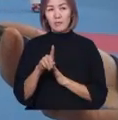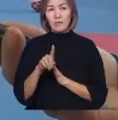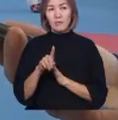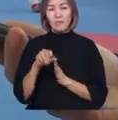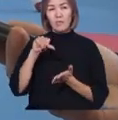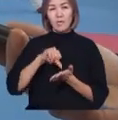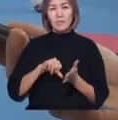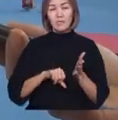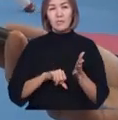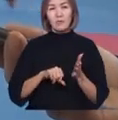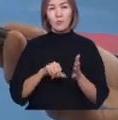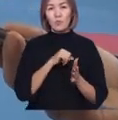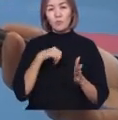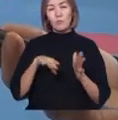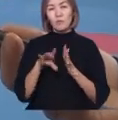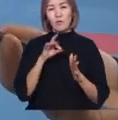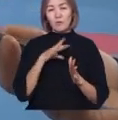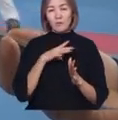келдім. Өзім таңдап келдім.